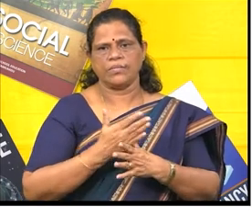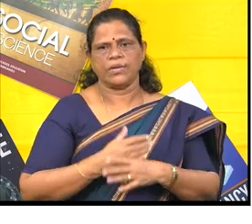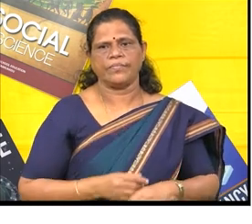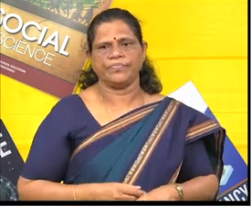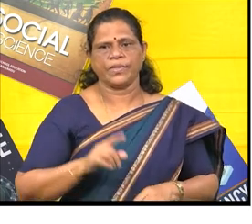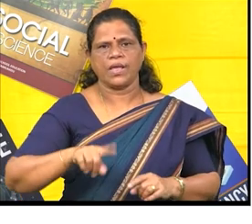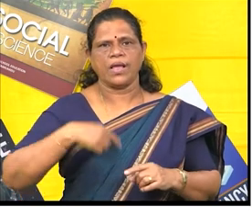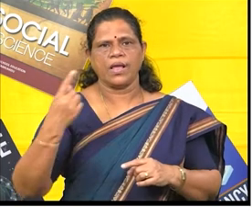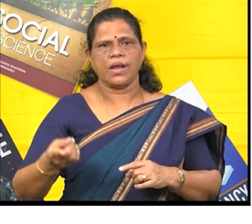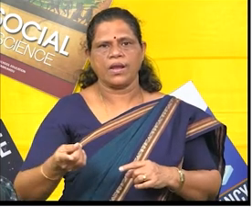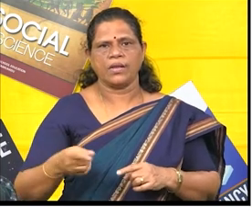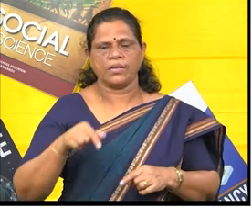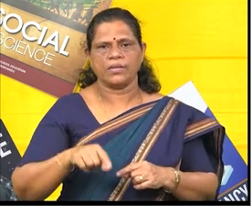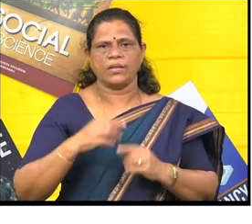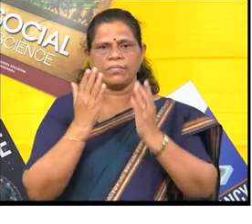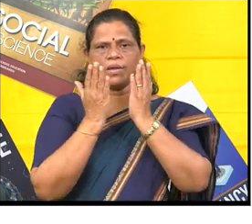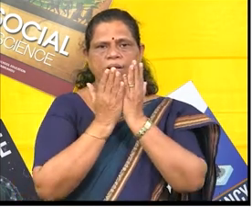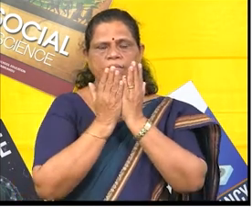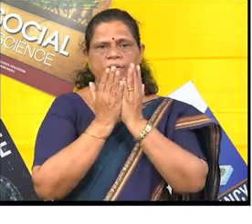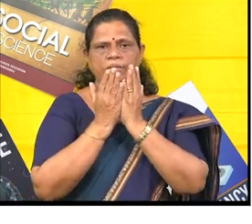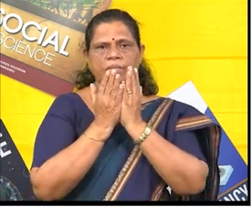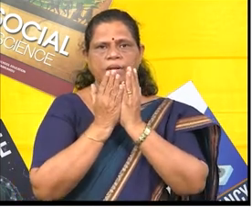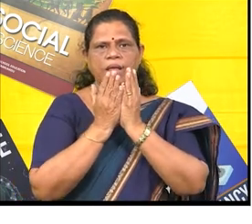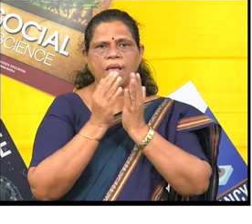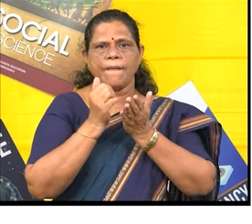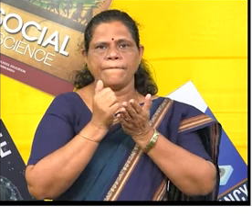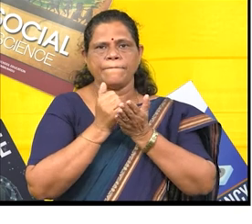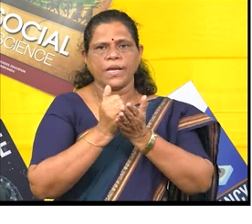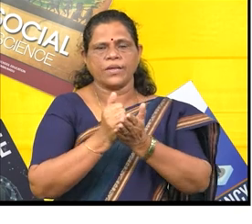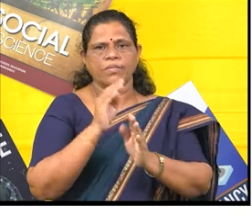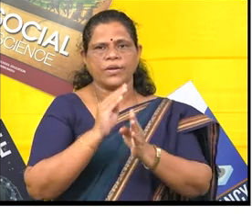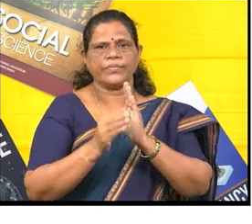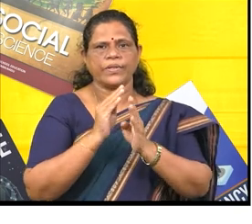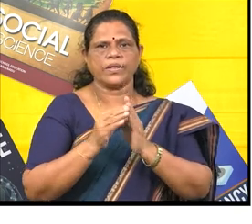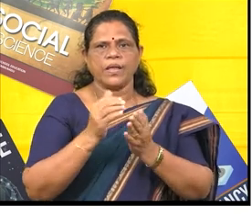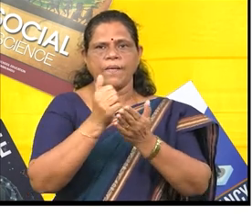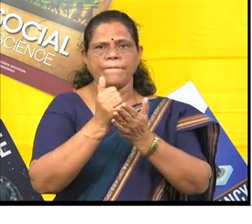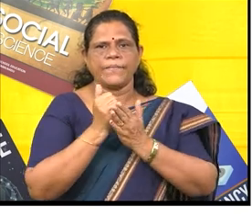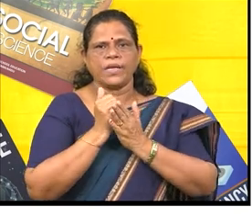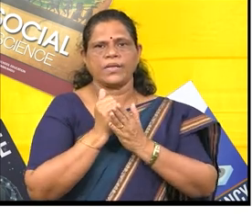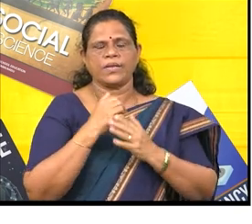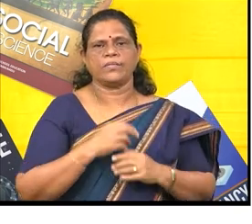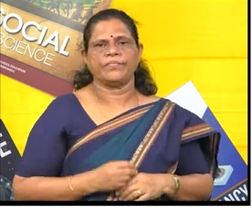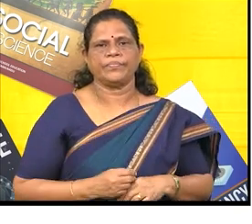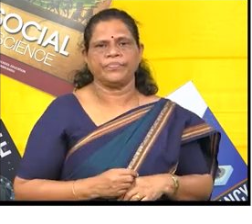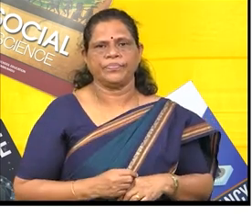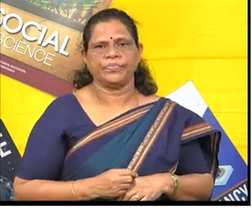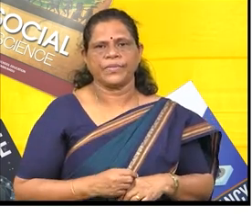செயல்முறைகள்னு சொல்லலாம். அடுத்ததாக இந்த பாடப்பகுதியில் நாம் பார்த்த பயன்பாட்டு வேதியியலினுடைய பயன்களை பற்றி